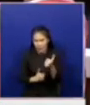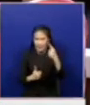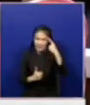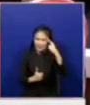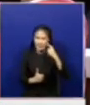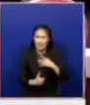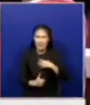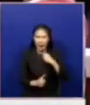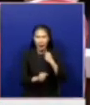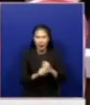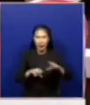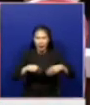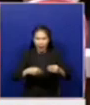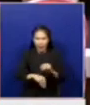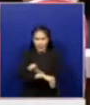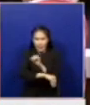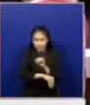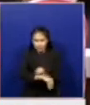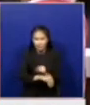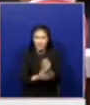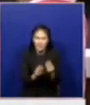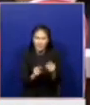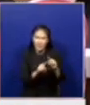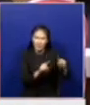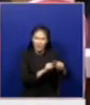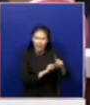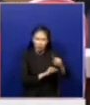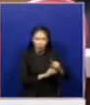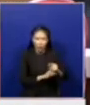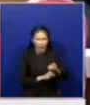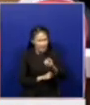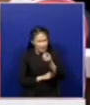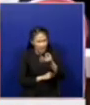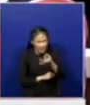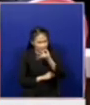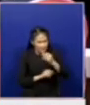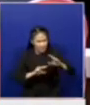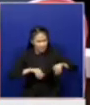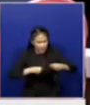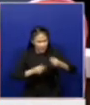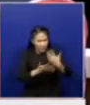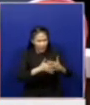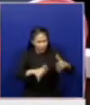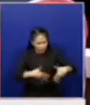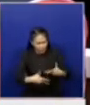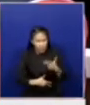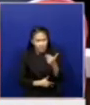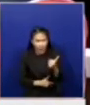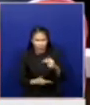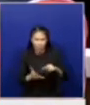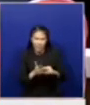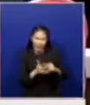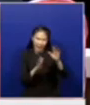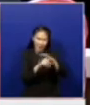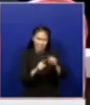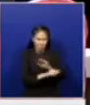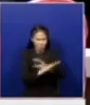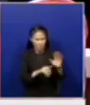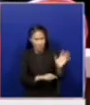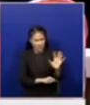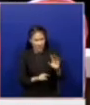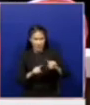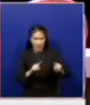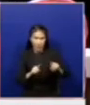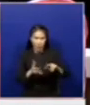าหากินหารายได้ของประชาชนเพื่อให้เศรษฐกิจในประเทศกลับคึกคักเหมือนเดิมมิใช่มา